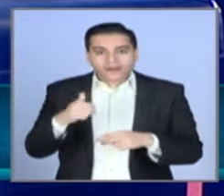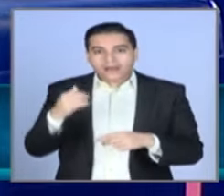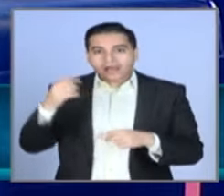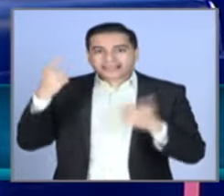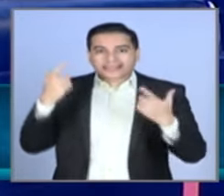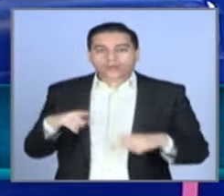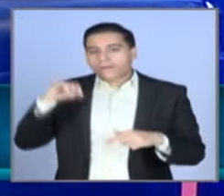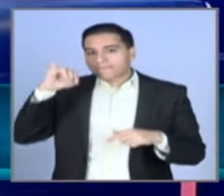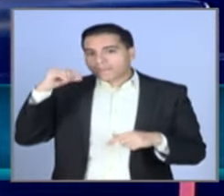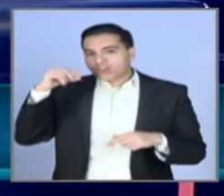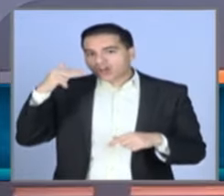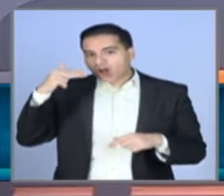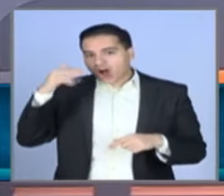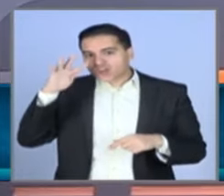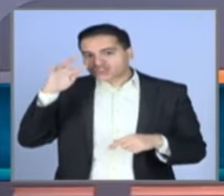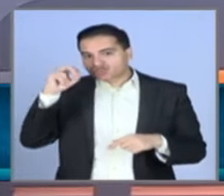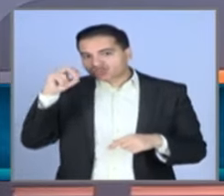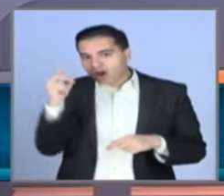2021.